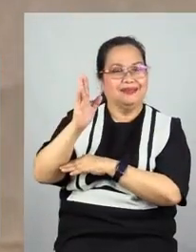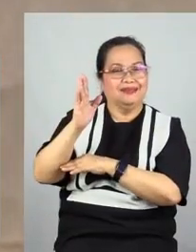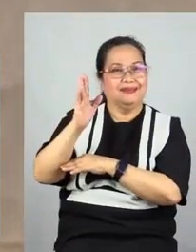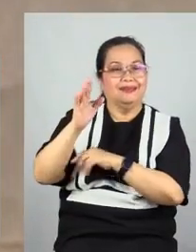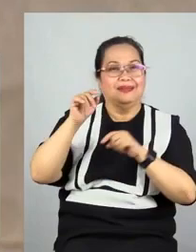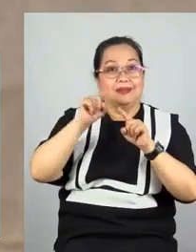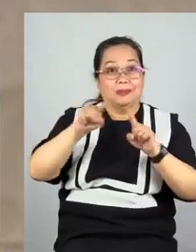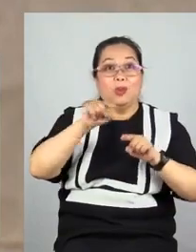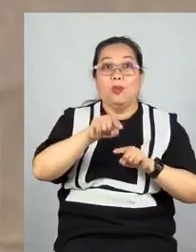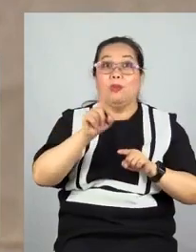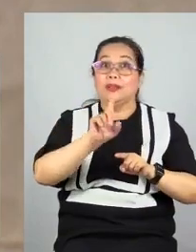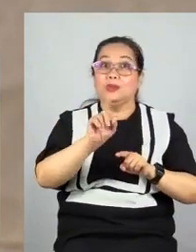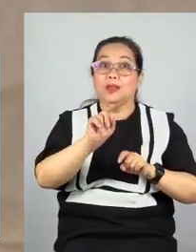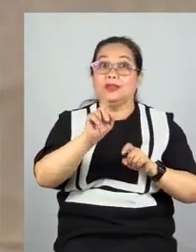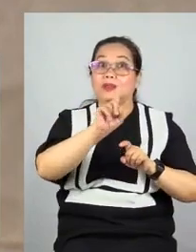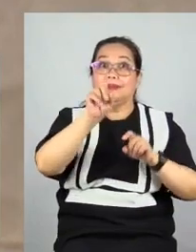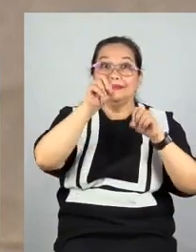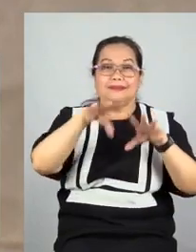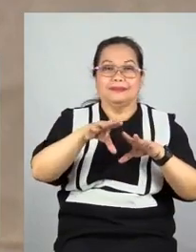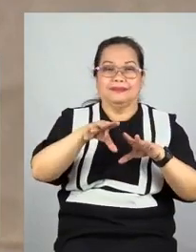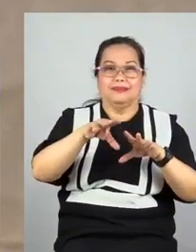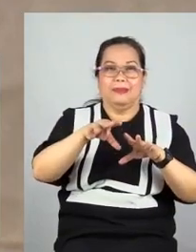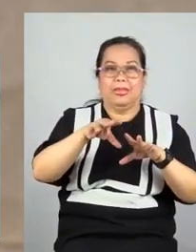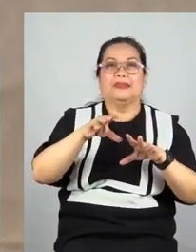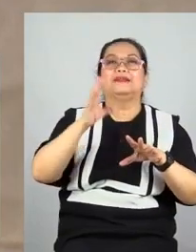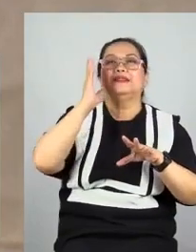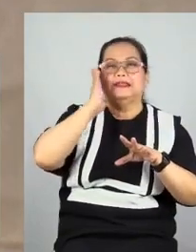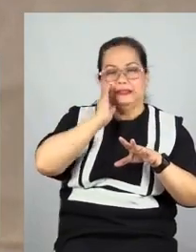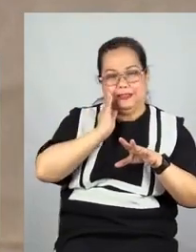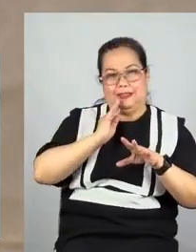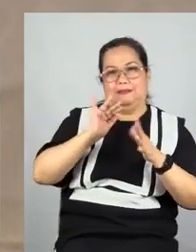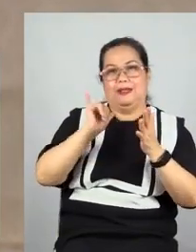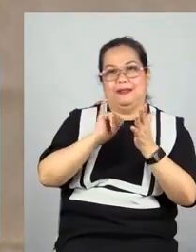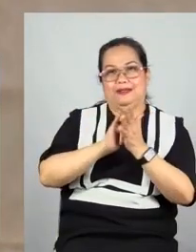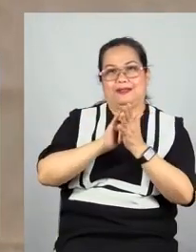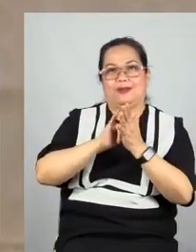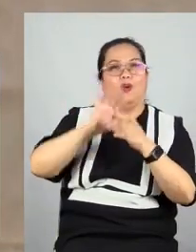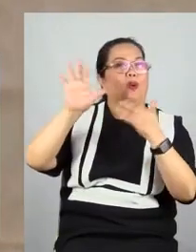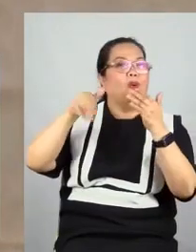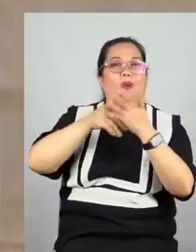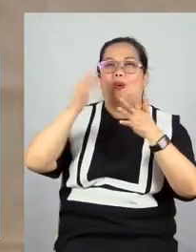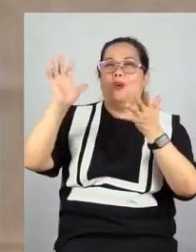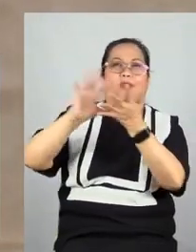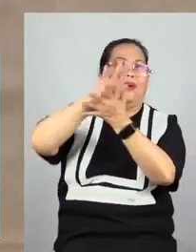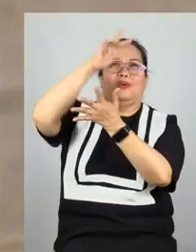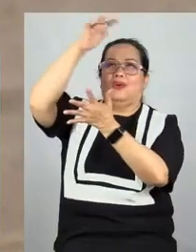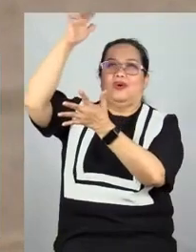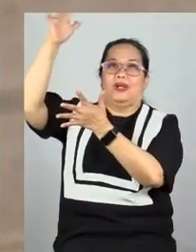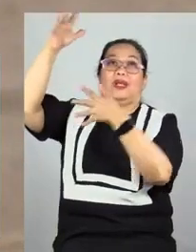Yung karapatan niya na maranasan lamang ay puro kalwalhatian.